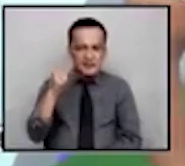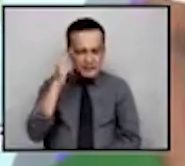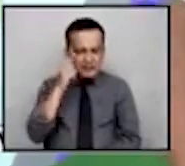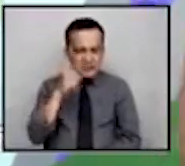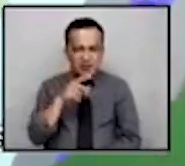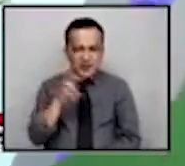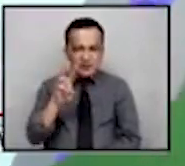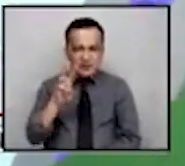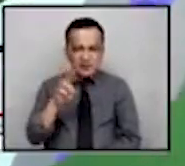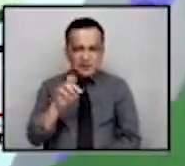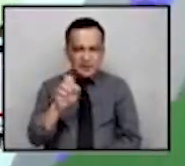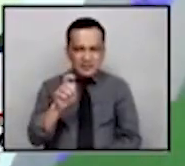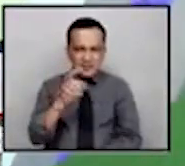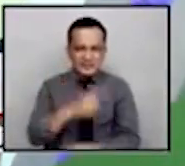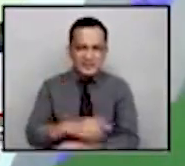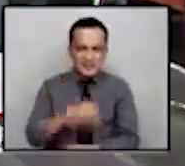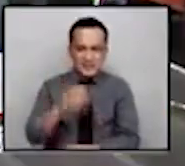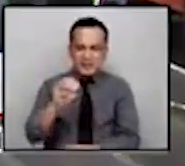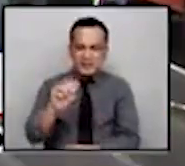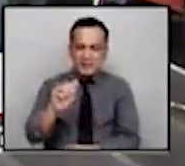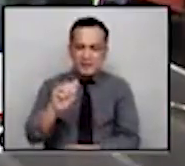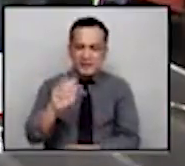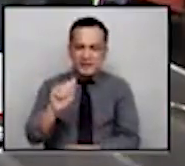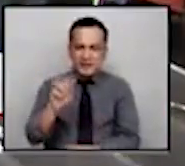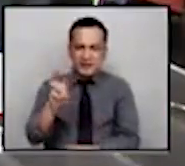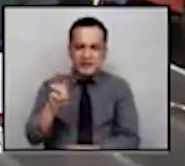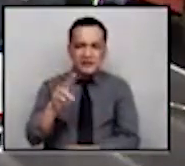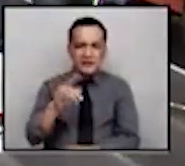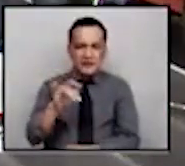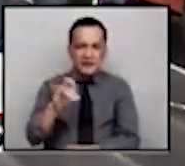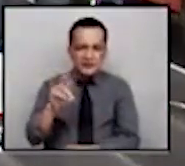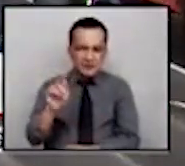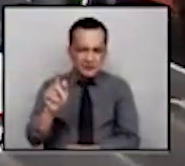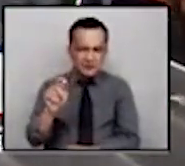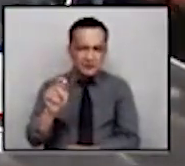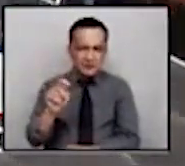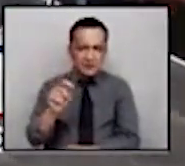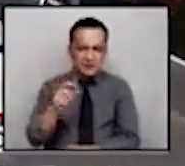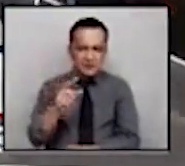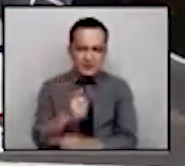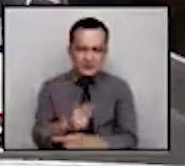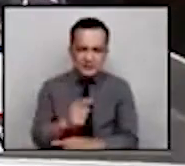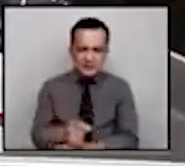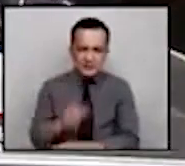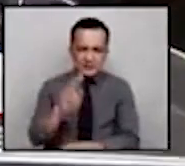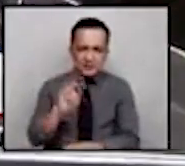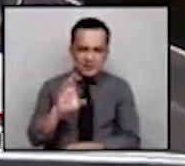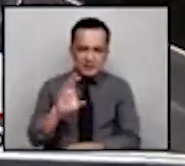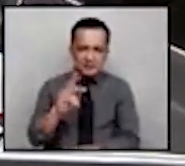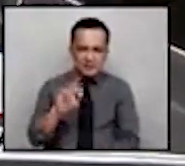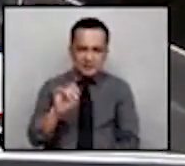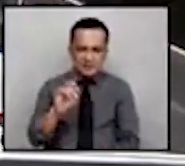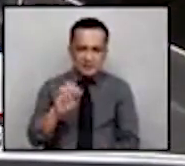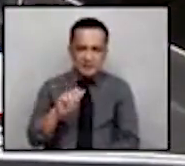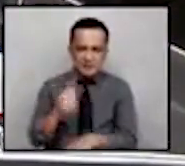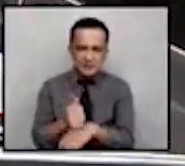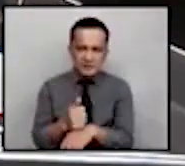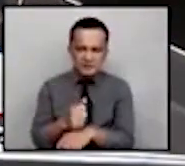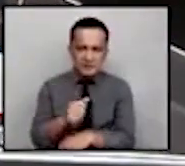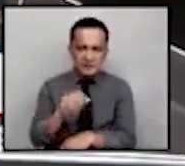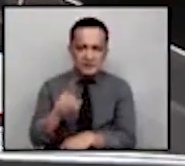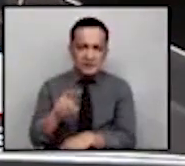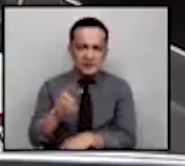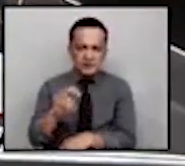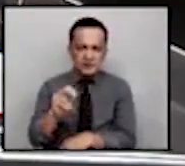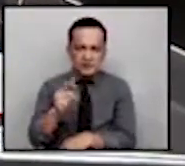Macaw Pets. Tama naman pala. Eh, kasama nila si Rick Espiritu, founder and president ng Majestic Wings Philippines at member at